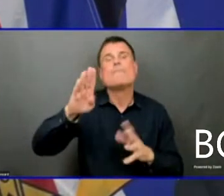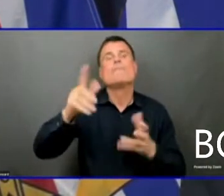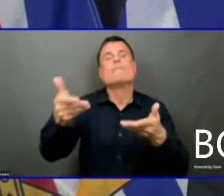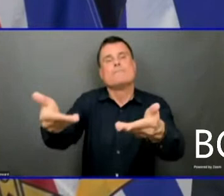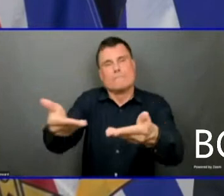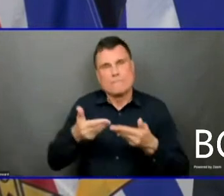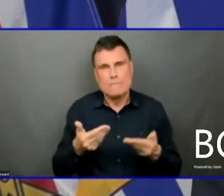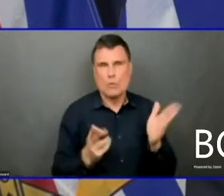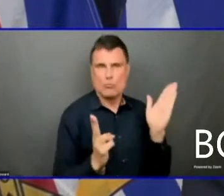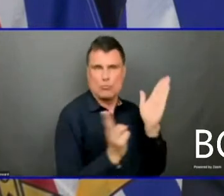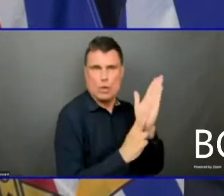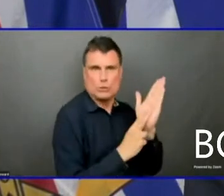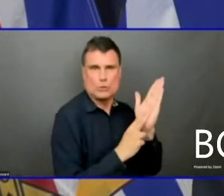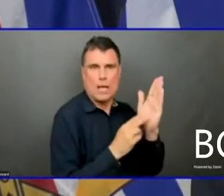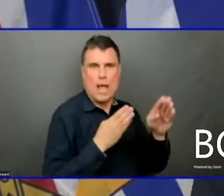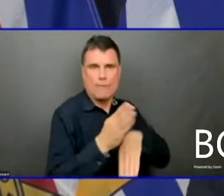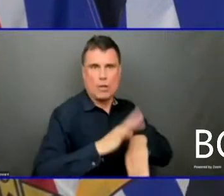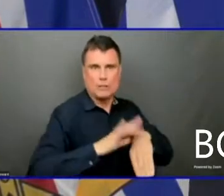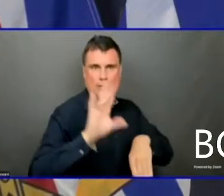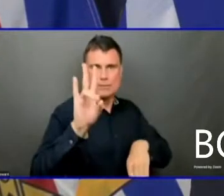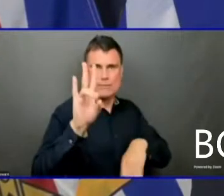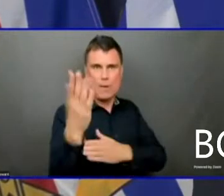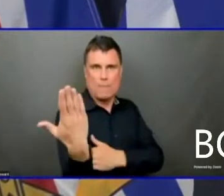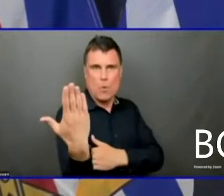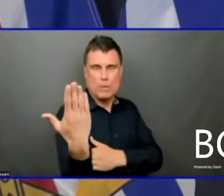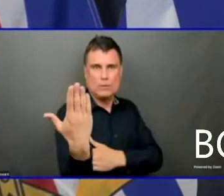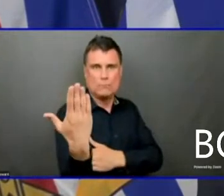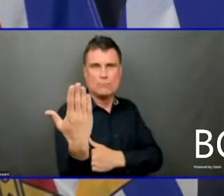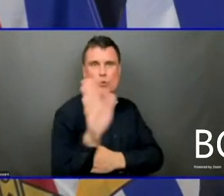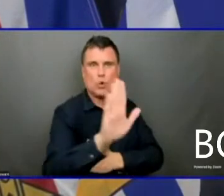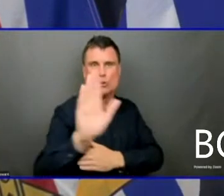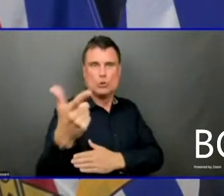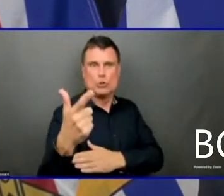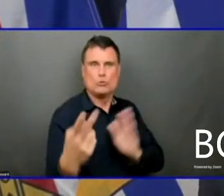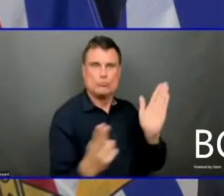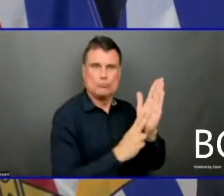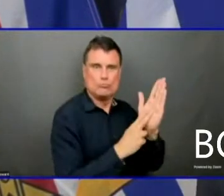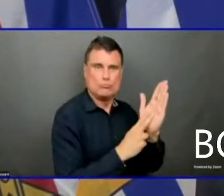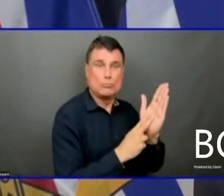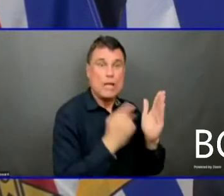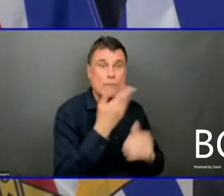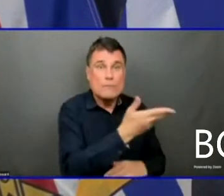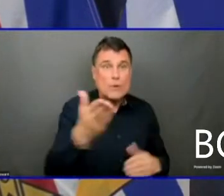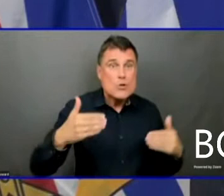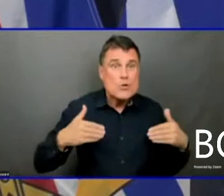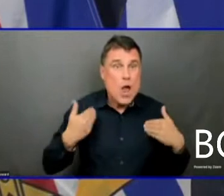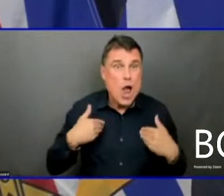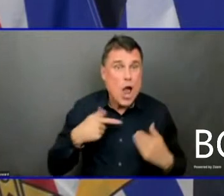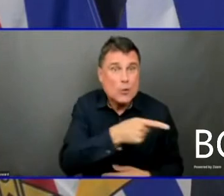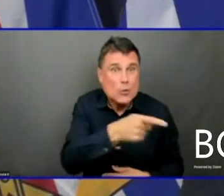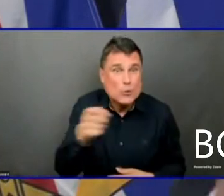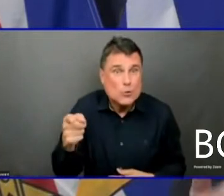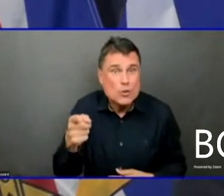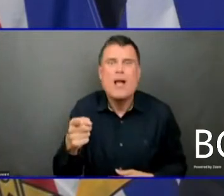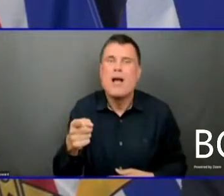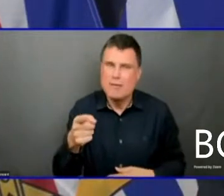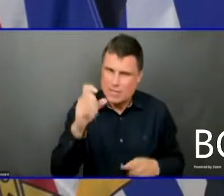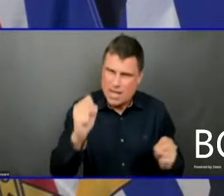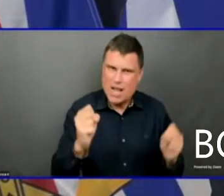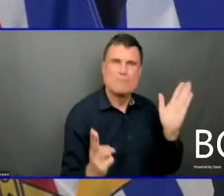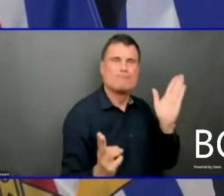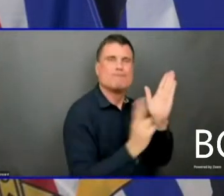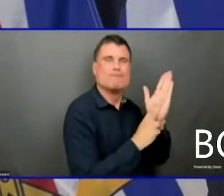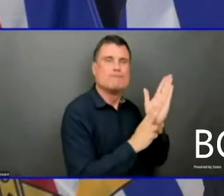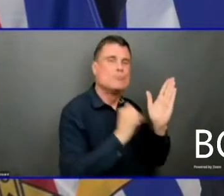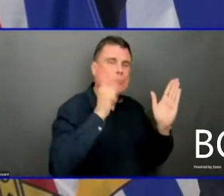我还是有错他说明天以后呢，就是25岁以上的人注册，其实好像都可以注册了，怎么？要不我搞